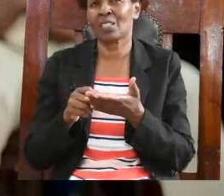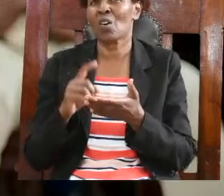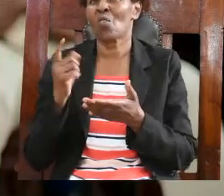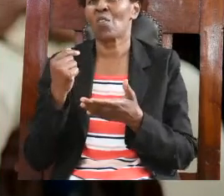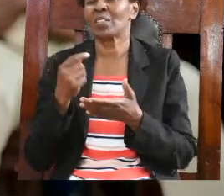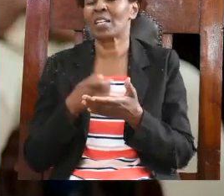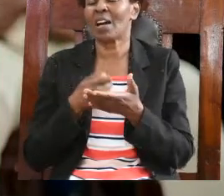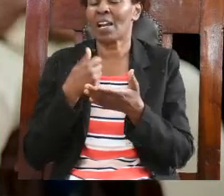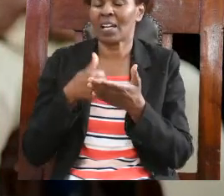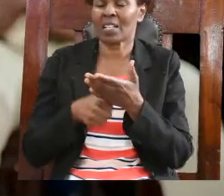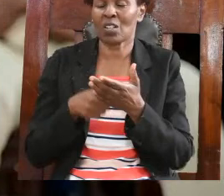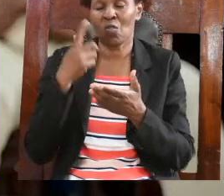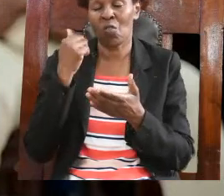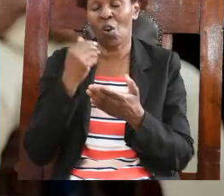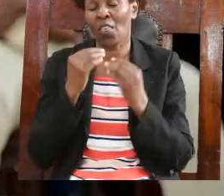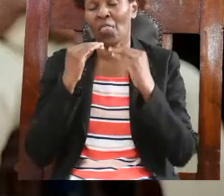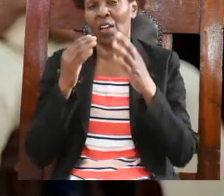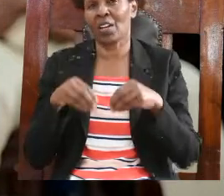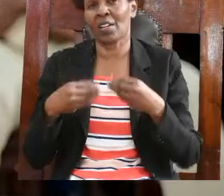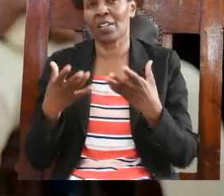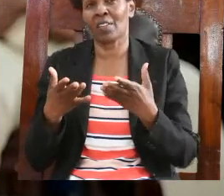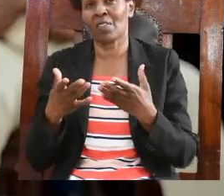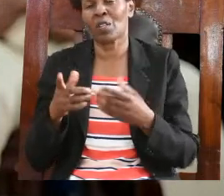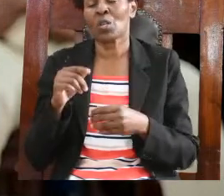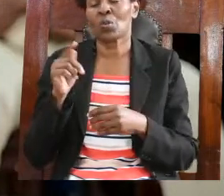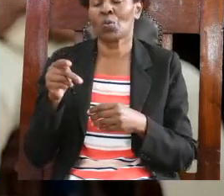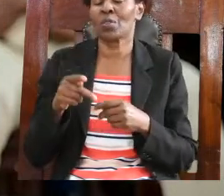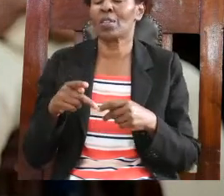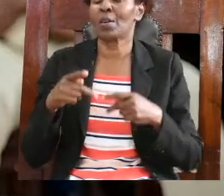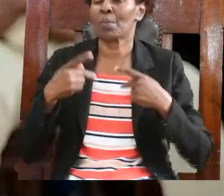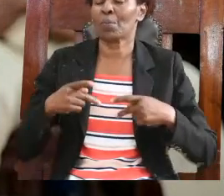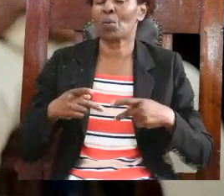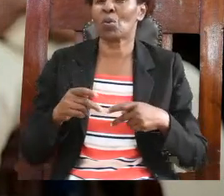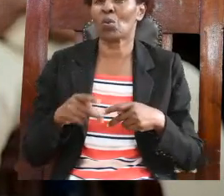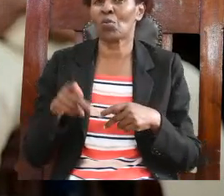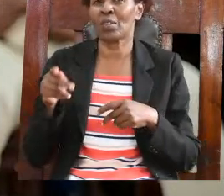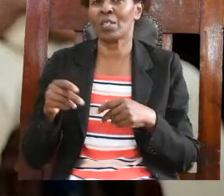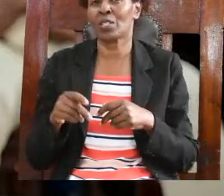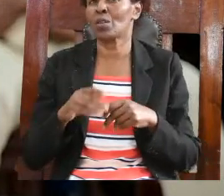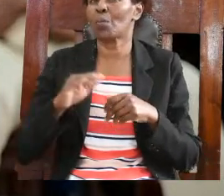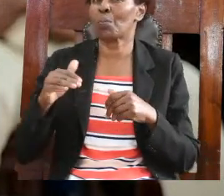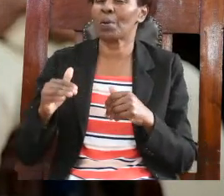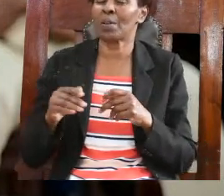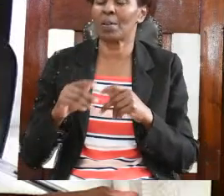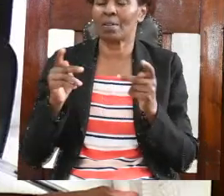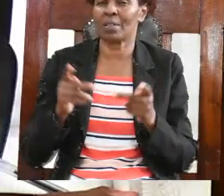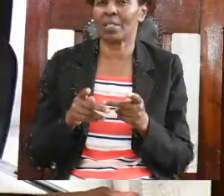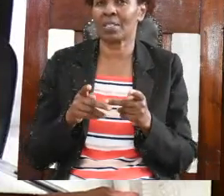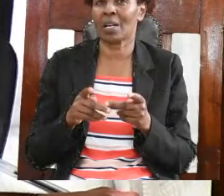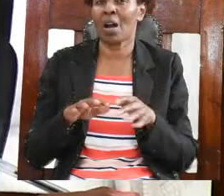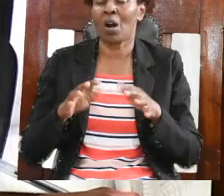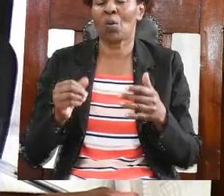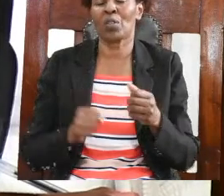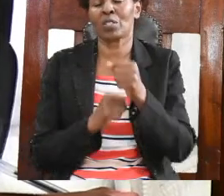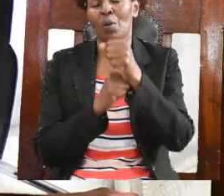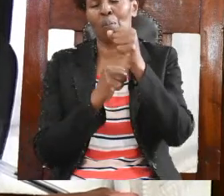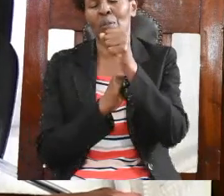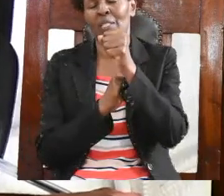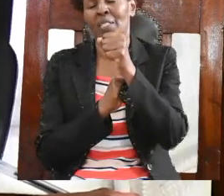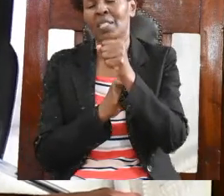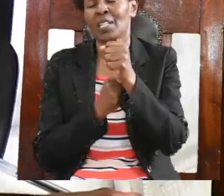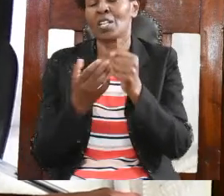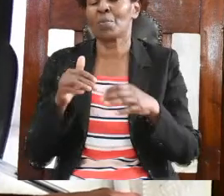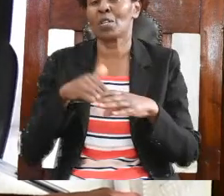ni barua ya shukrani kwa Wafilipi kwa sababu ya vile ambavyo walisimama naye wakati wa taabu. Kwa